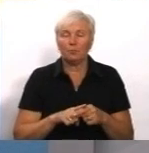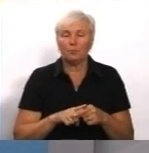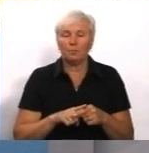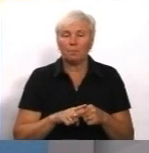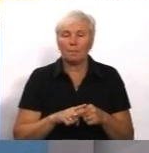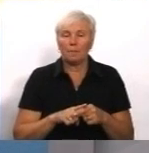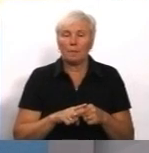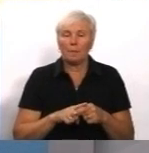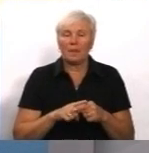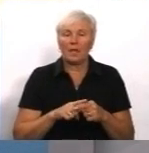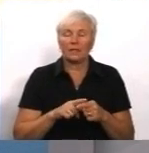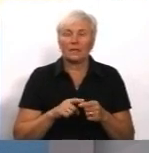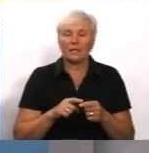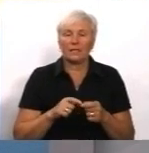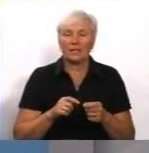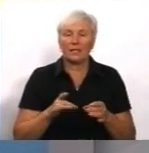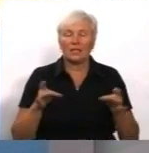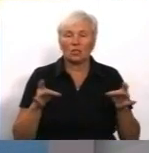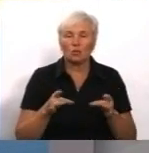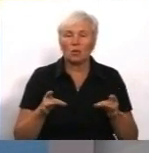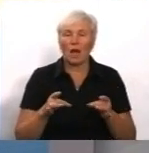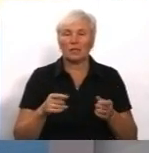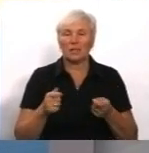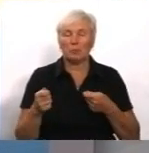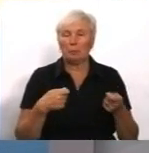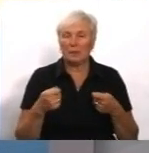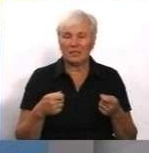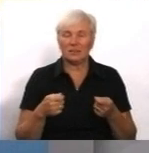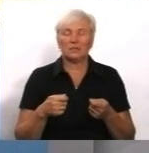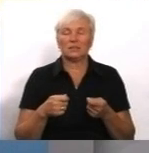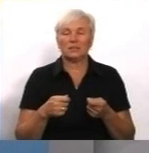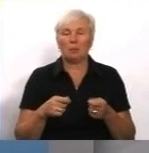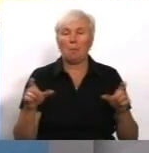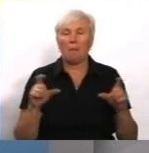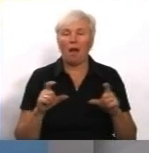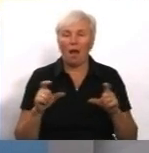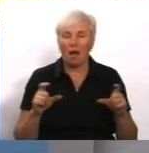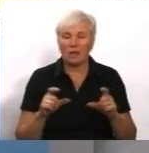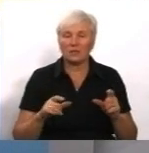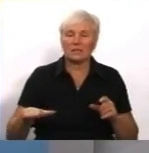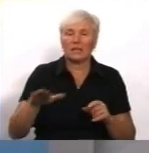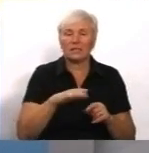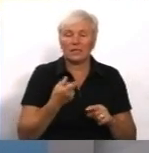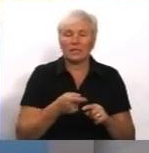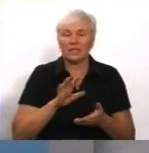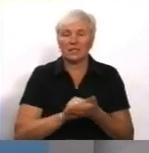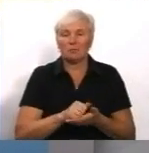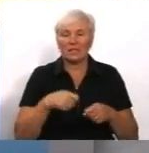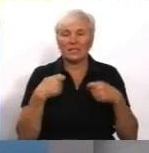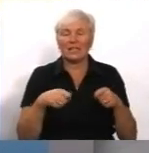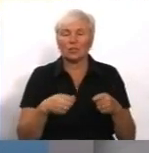ресторанний бізнес, це і магазини всі, які є на території, які займаються реалізацією